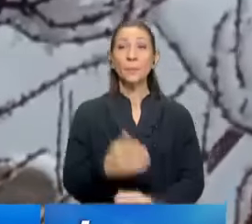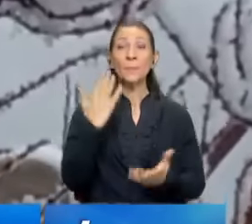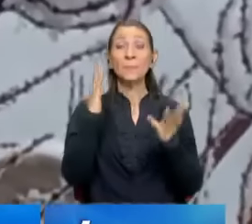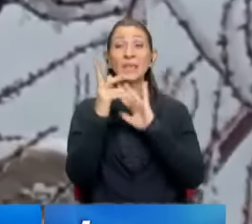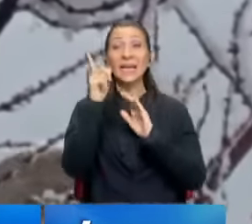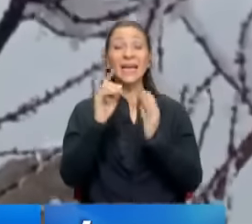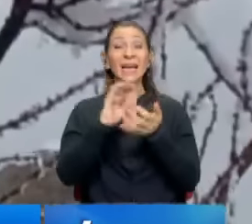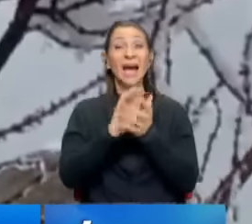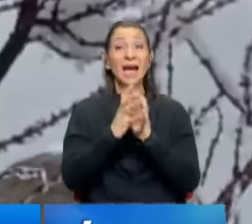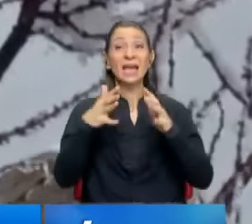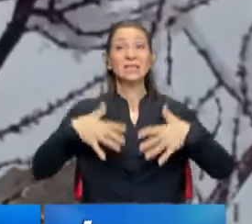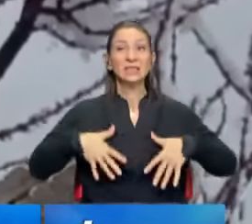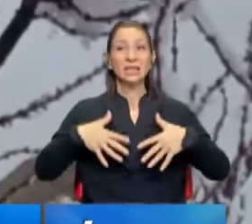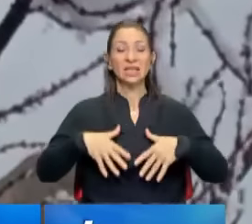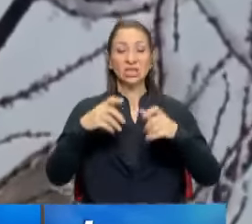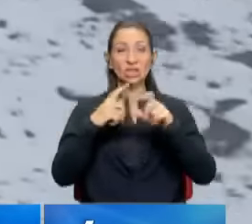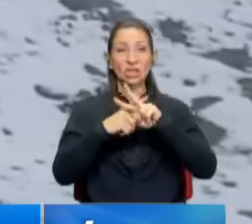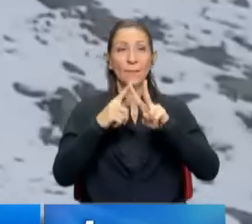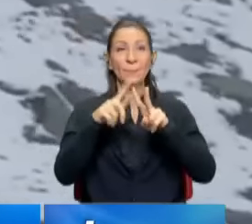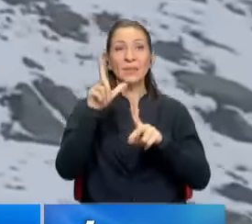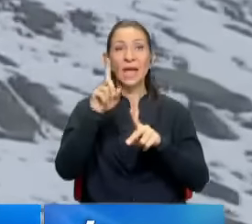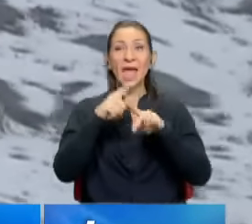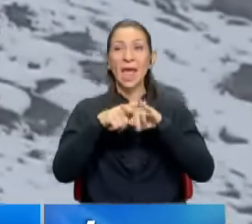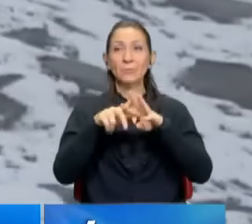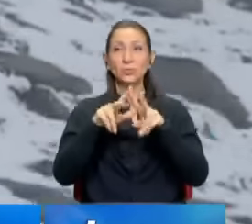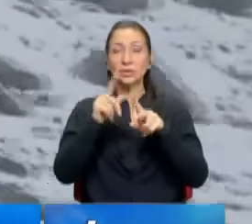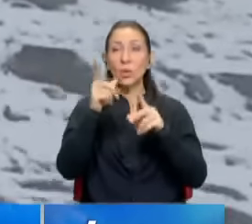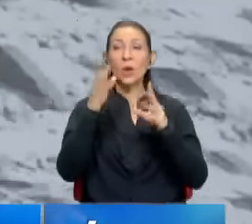Mevsimin ilk kar taneleri Rize'de de Çamlıhemşin'e düştü. Yukarı